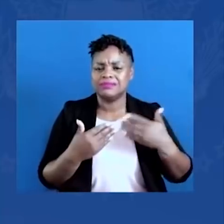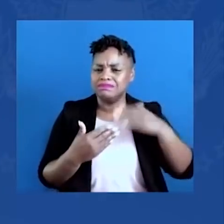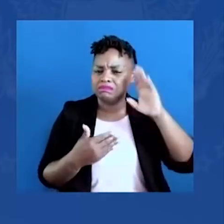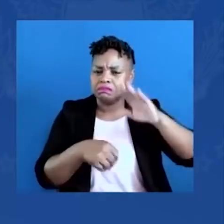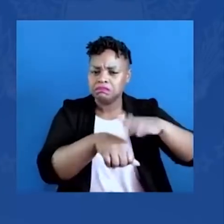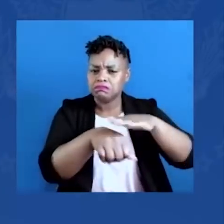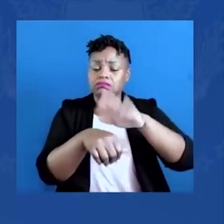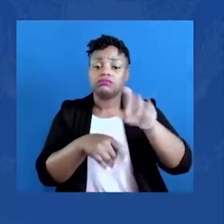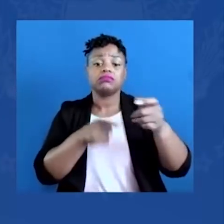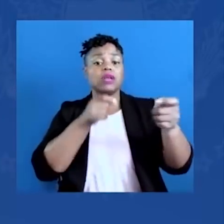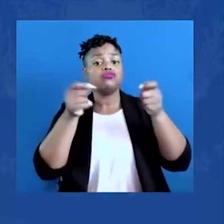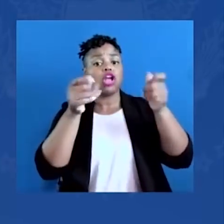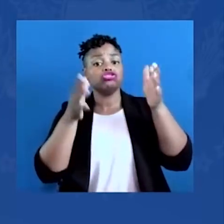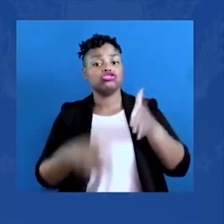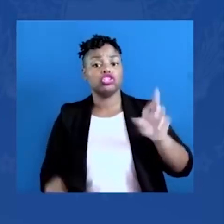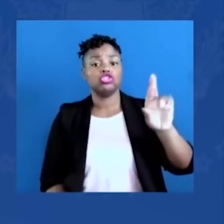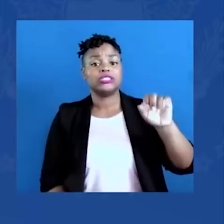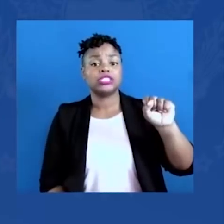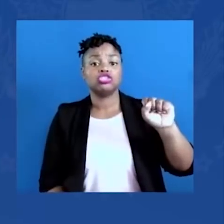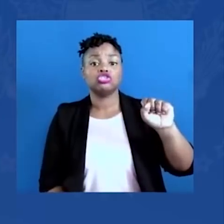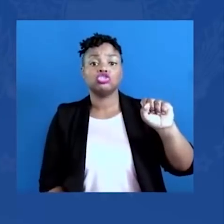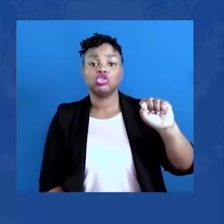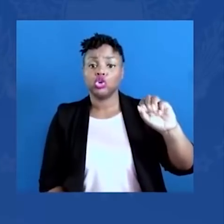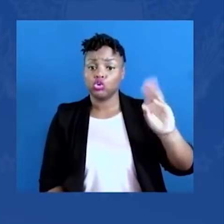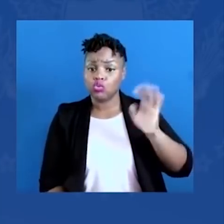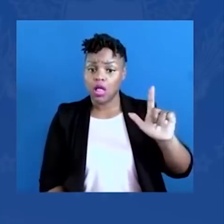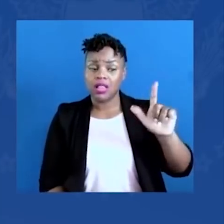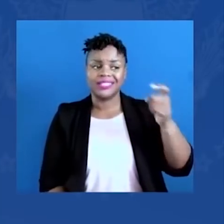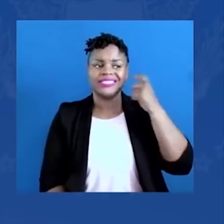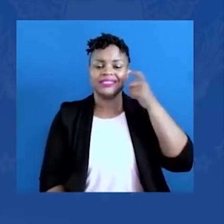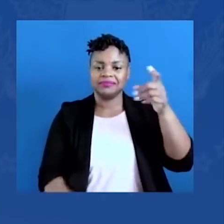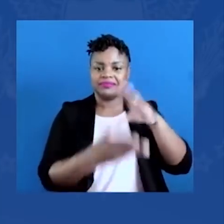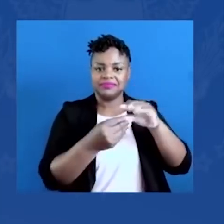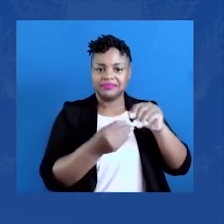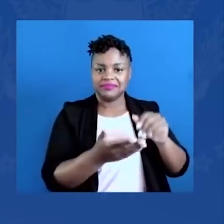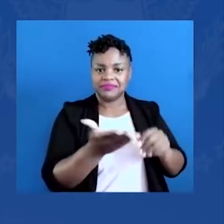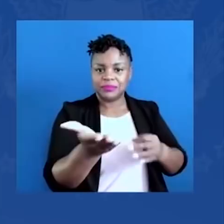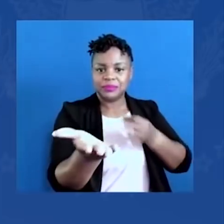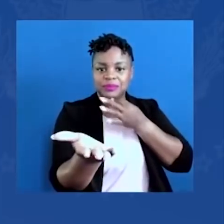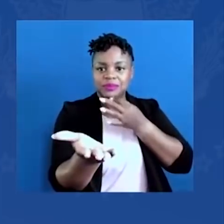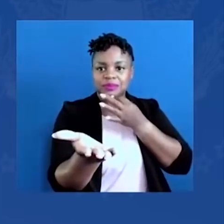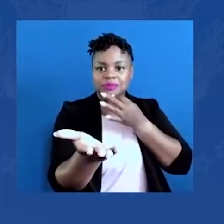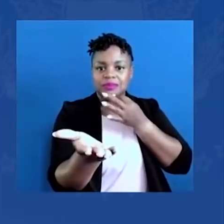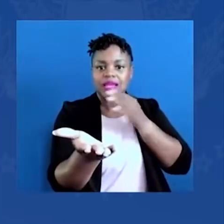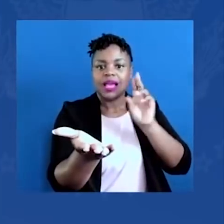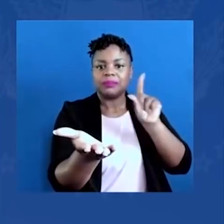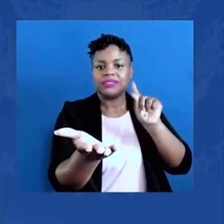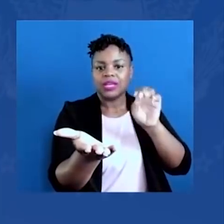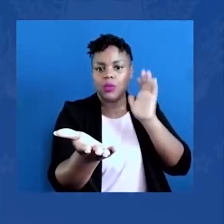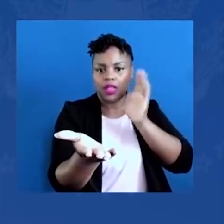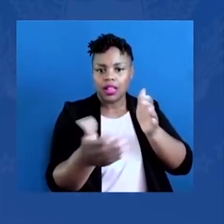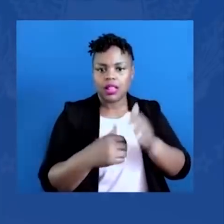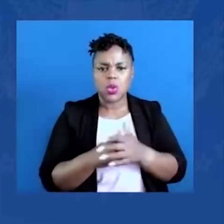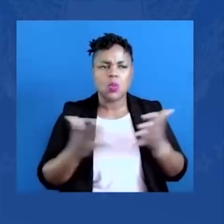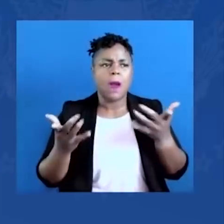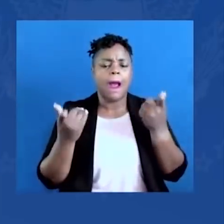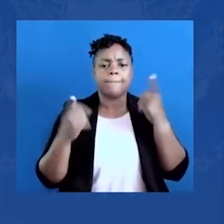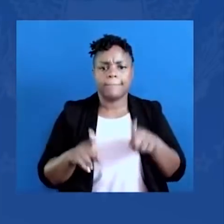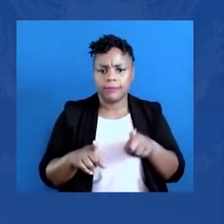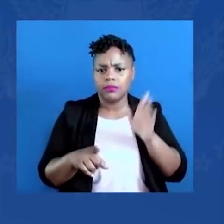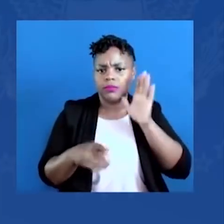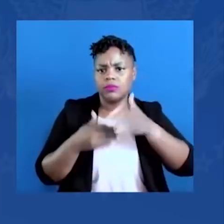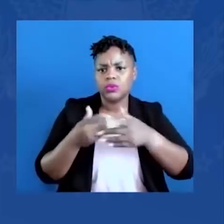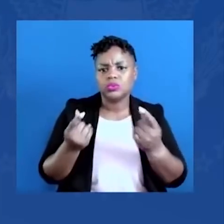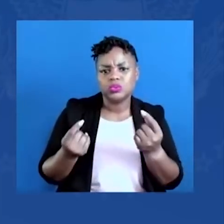dalka Mareykanka ugu baaqay in uu ka baaqdo munaasabada xusuusta todobaadka soo socda hadii uusan soo saarin dokumentiyada